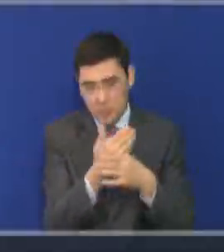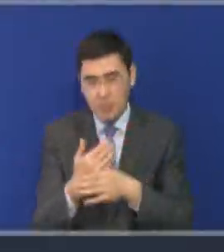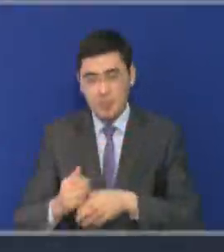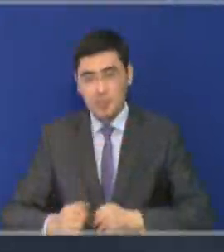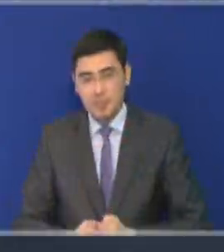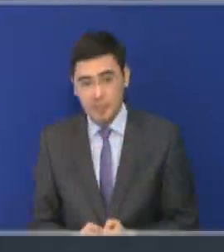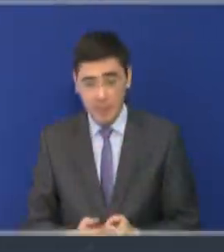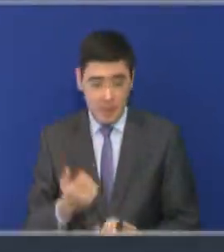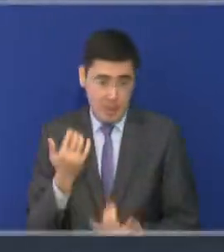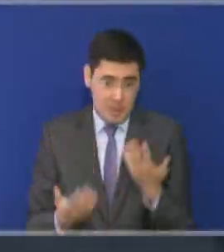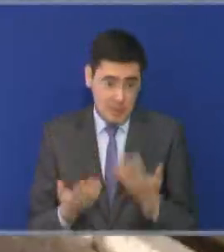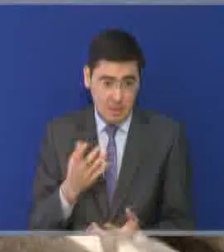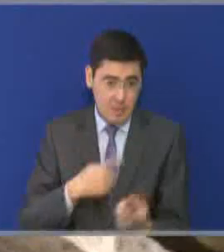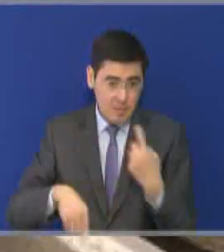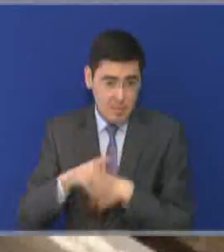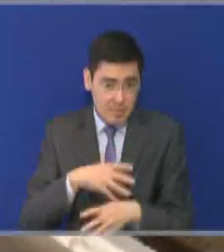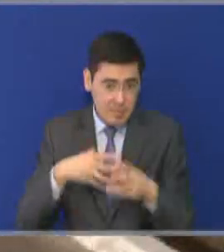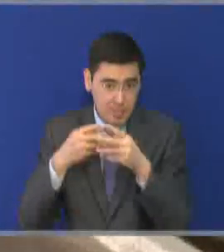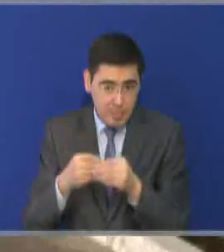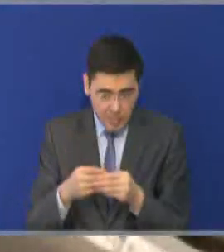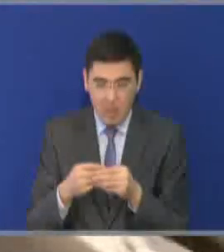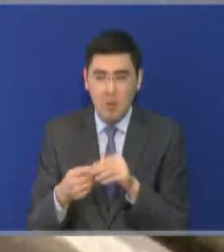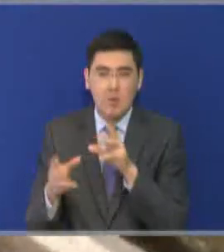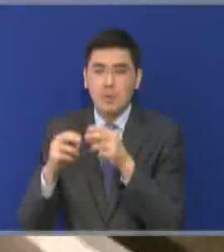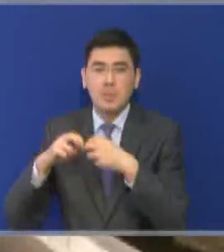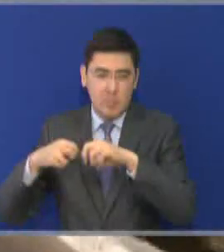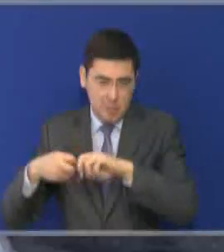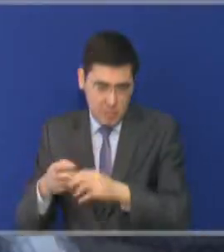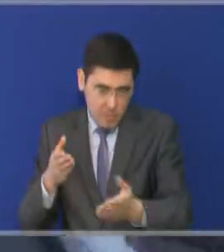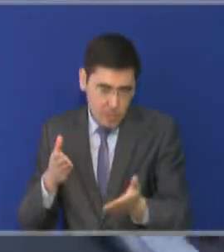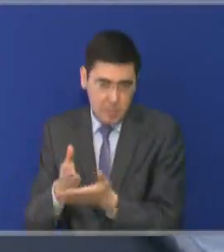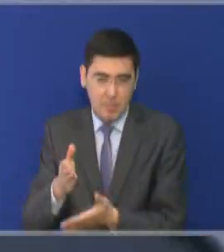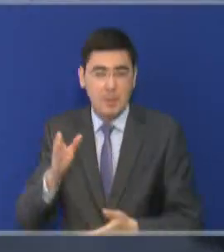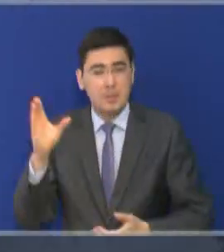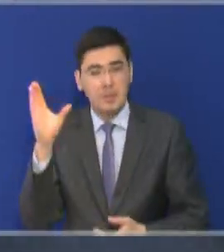вместе страна победит все. Молодежь Семей, объединившись в сложное время, прилагает